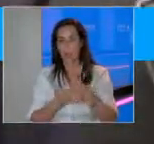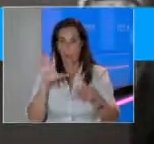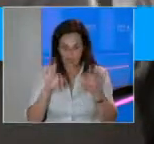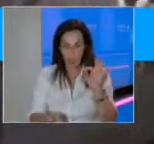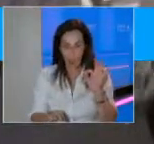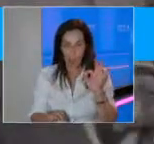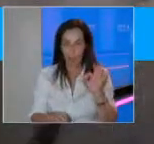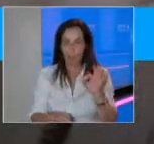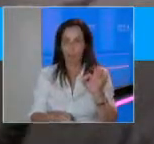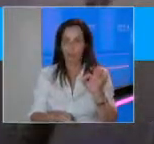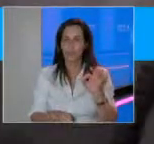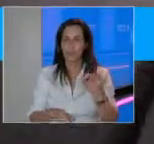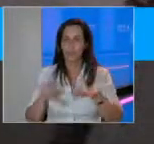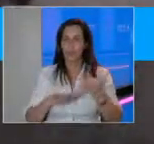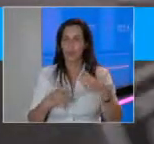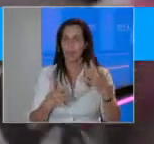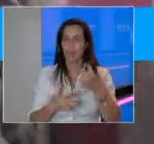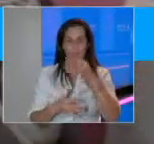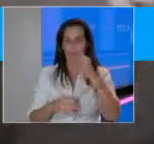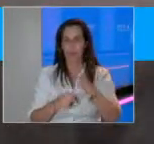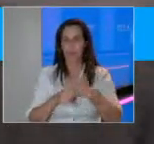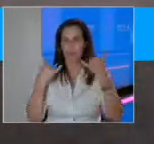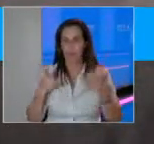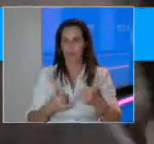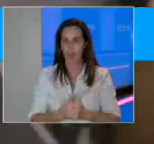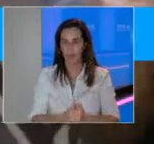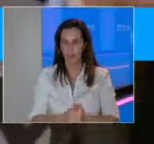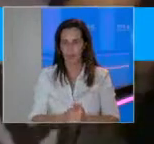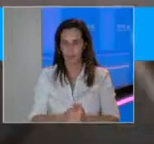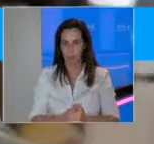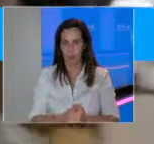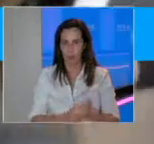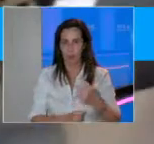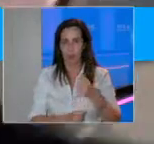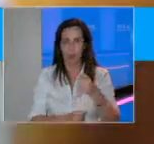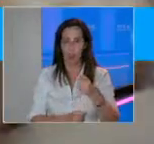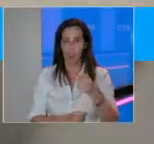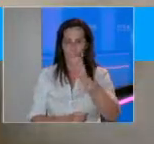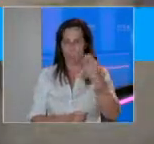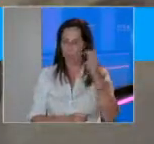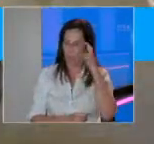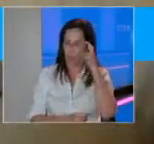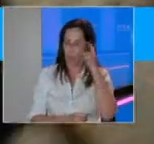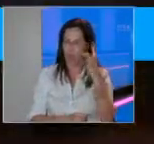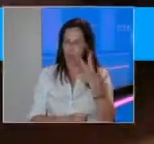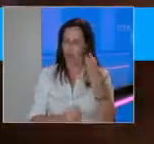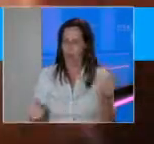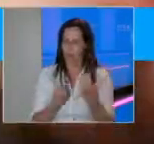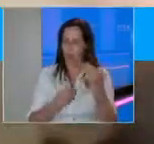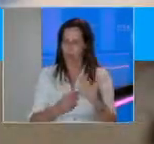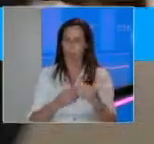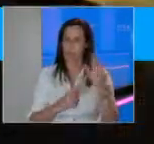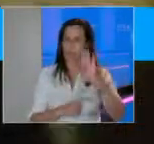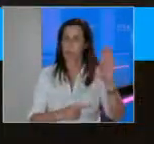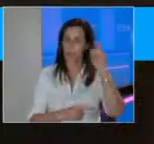בחירות, והממשלה הזאת לא תוציא את ימיה, אז עדיף לו לעשות את זה עכשיו. הייתי אומר שהוא קצת מוטרד משני, משני דברים. הוא